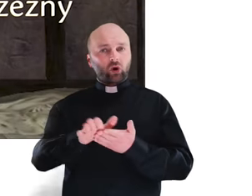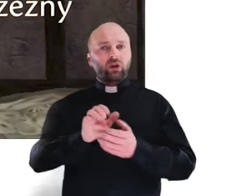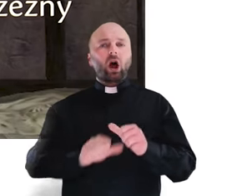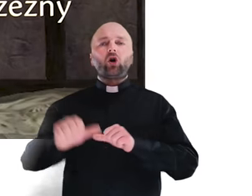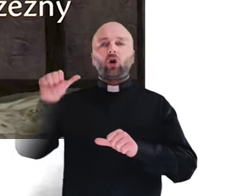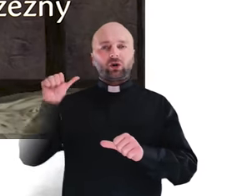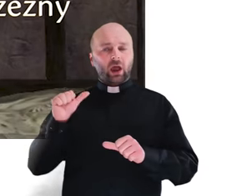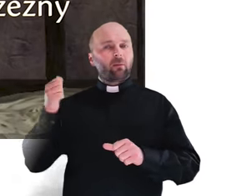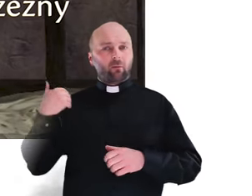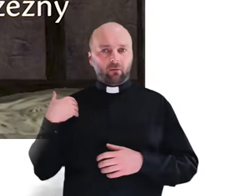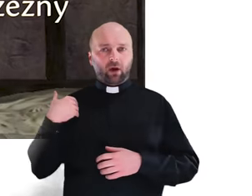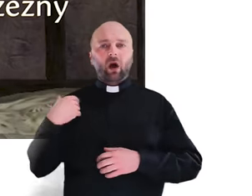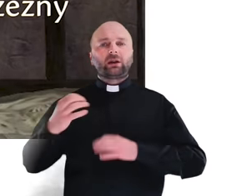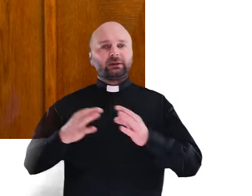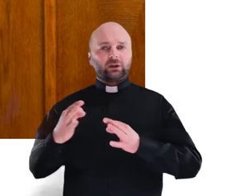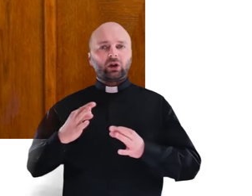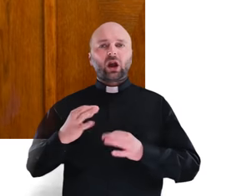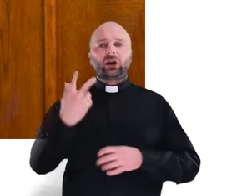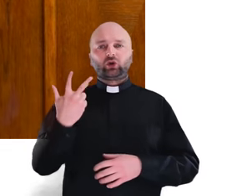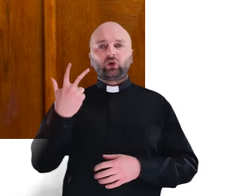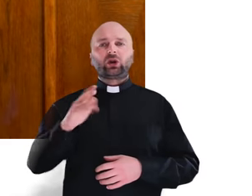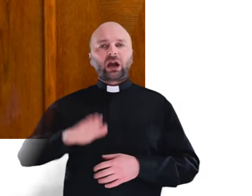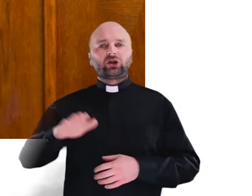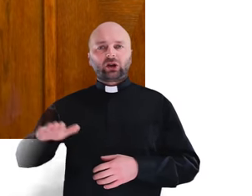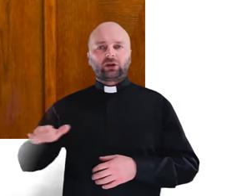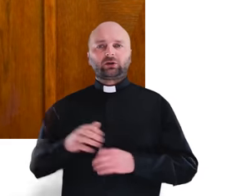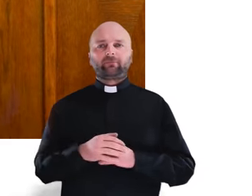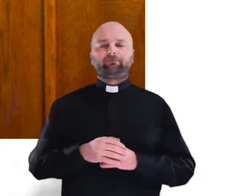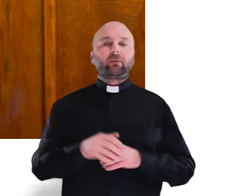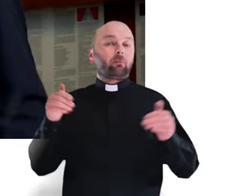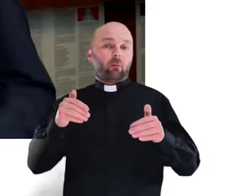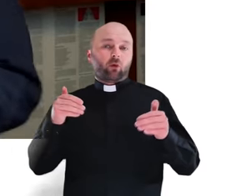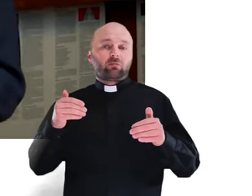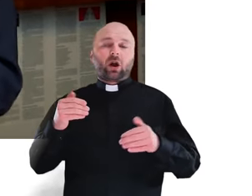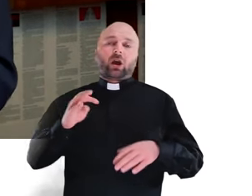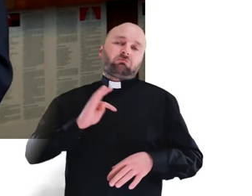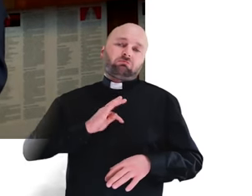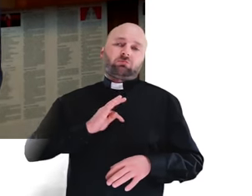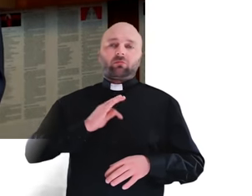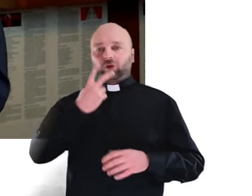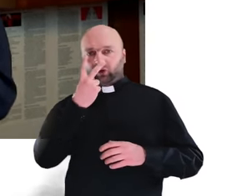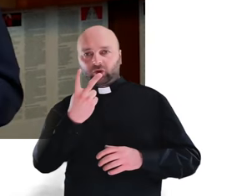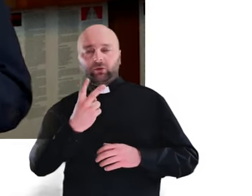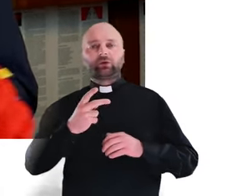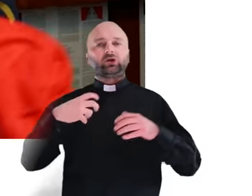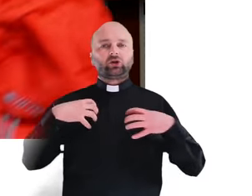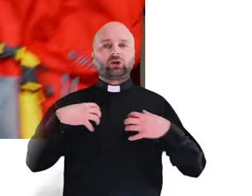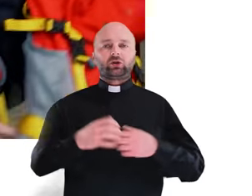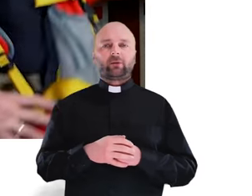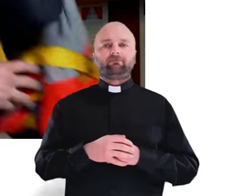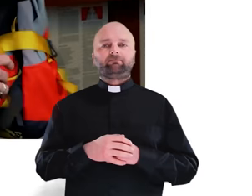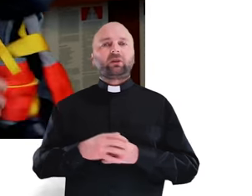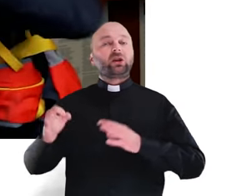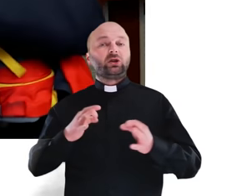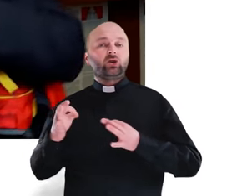Łucji, Zuzanny, Edmunda i Piotra, a także Lwa, mogliśmy zobaczyć swoją własną historię życia. Historię,